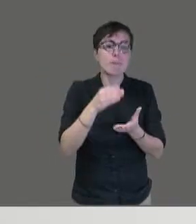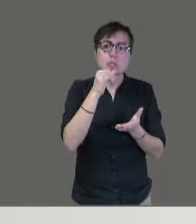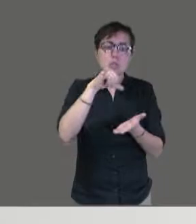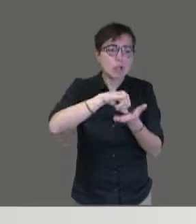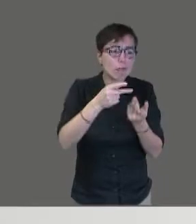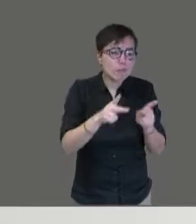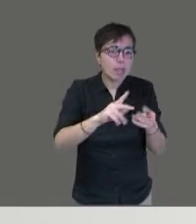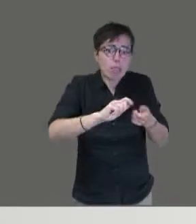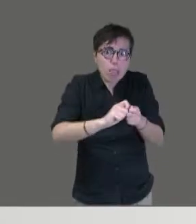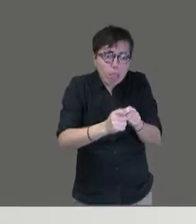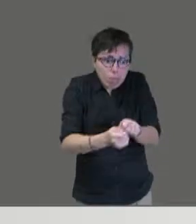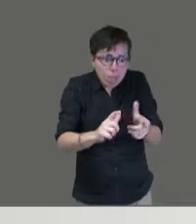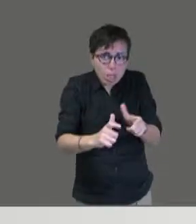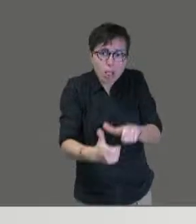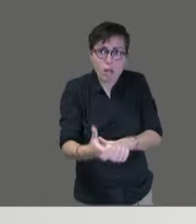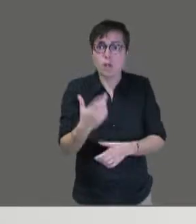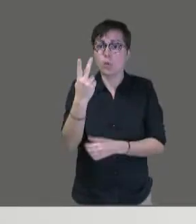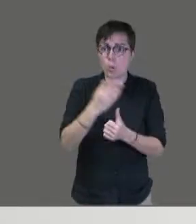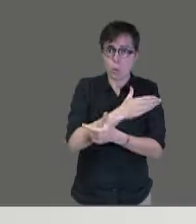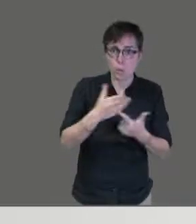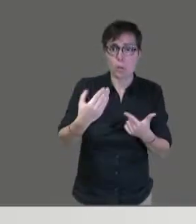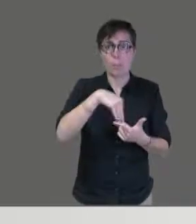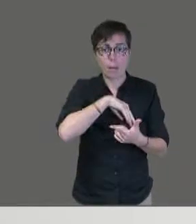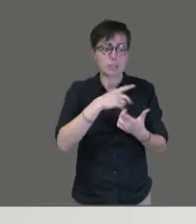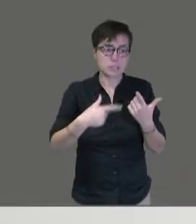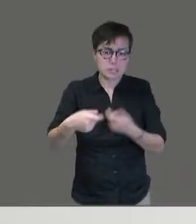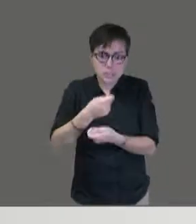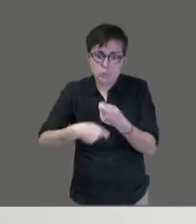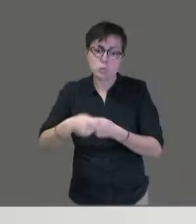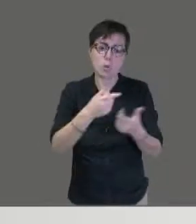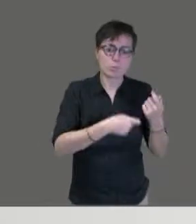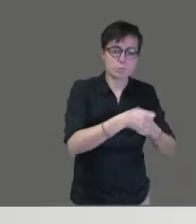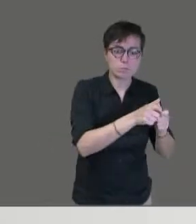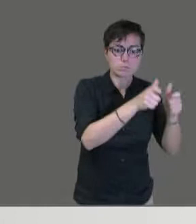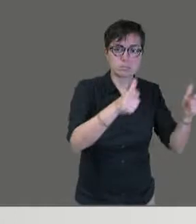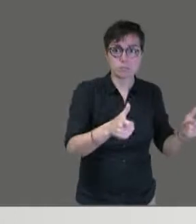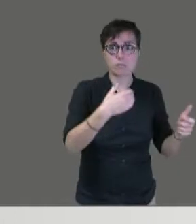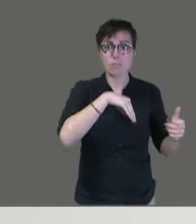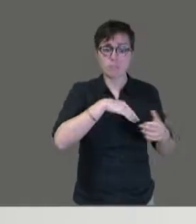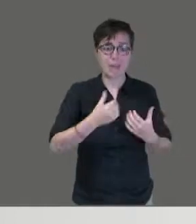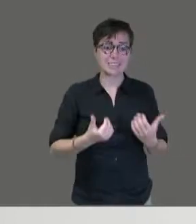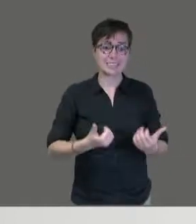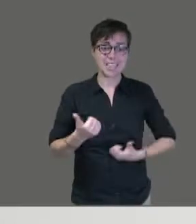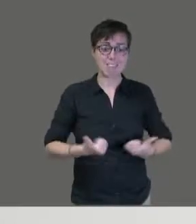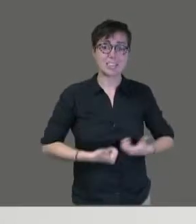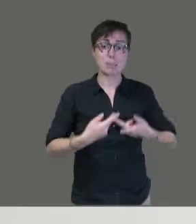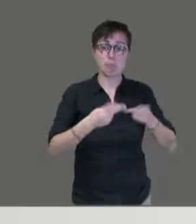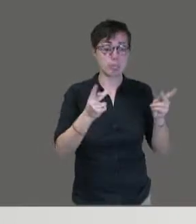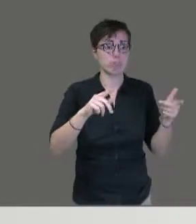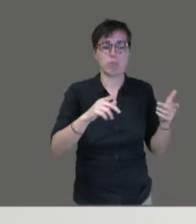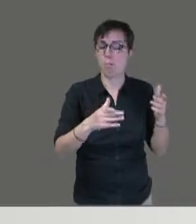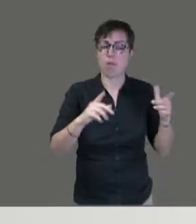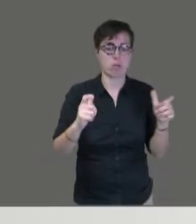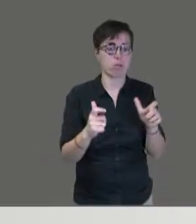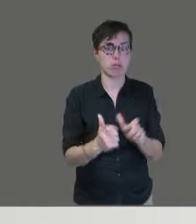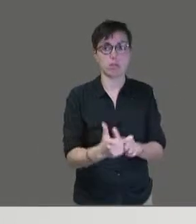deux causes, la concentration, financiarisation de la distribution et le démantèlement des services publics dont nous connaissons tous les causes structurelles